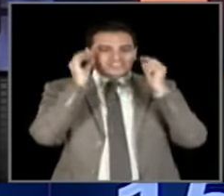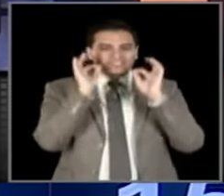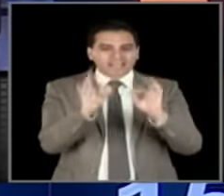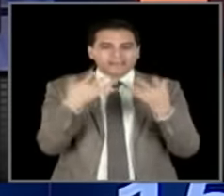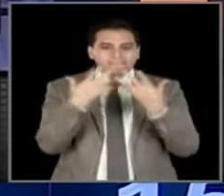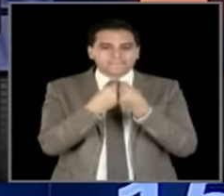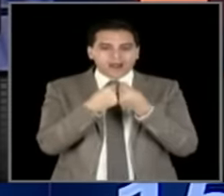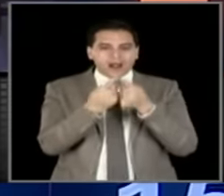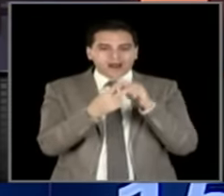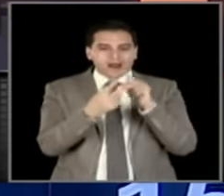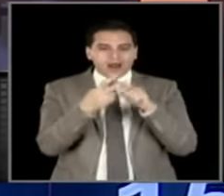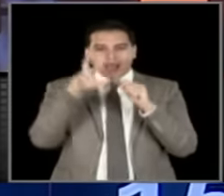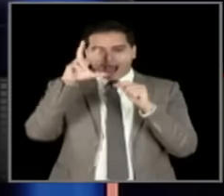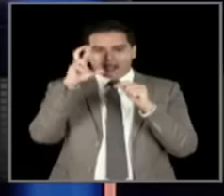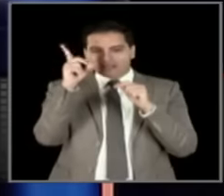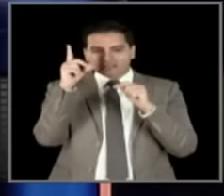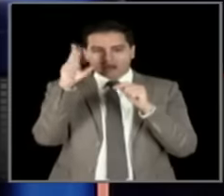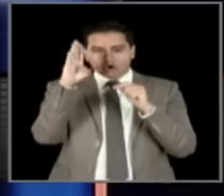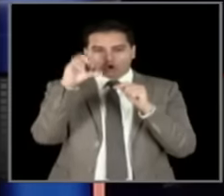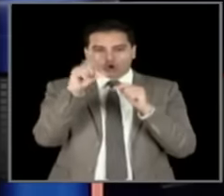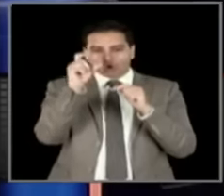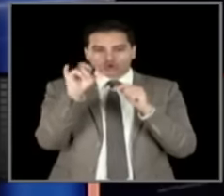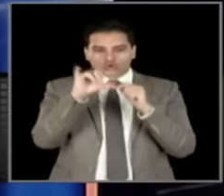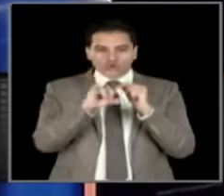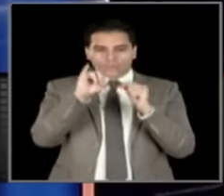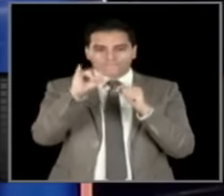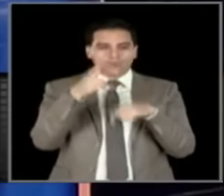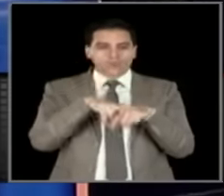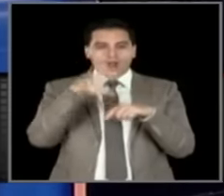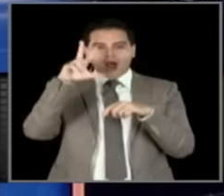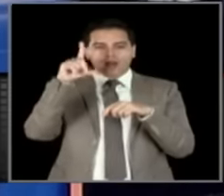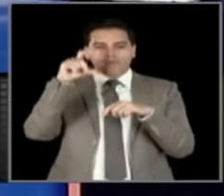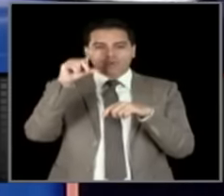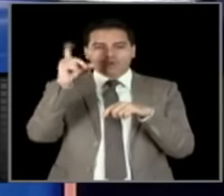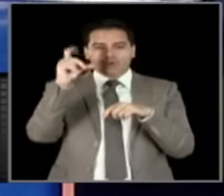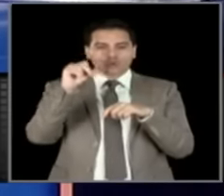عنصري الزركونيوم والبوروم. فما هو؟